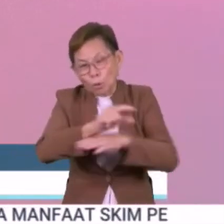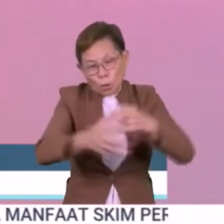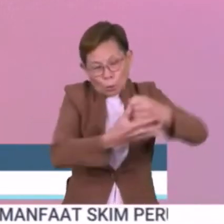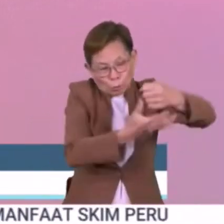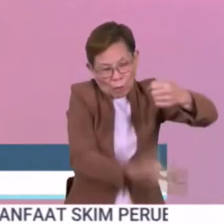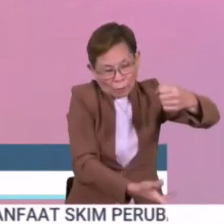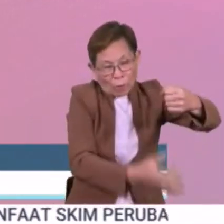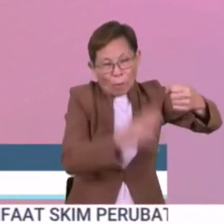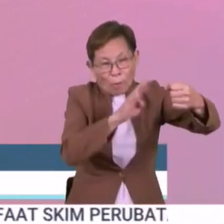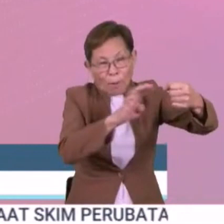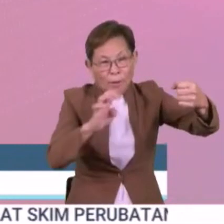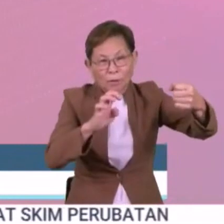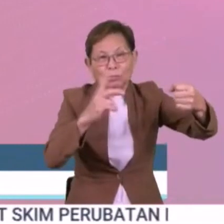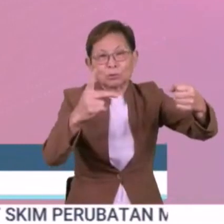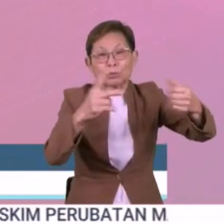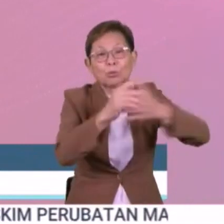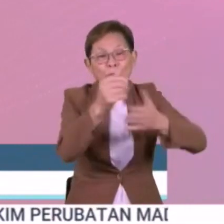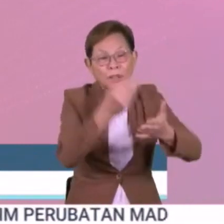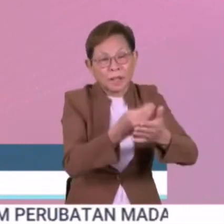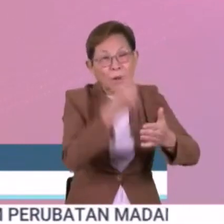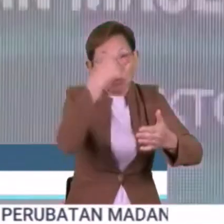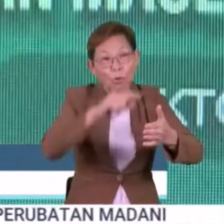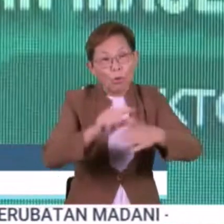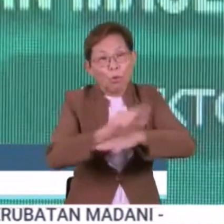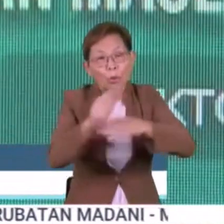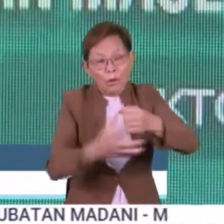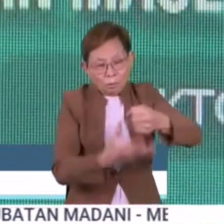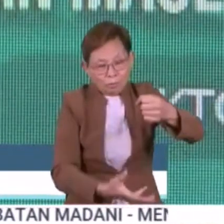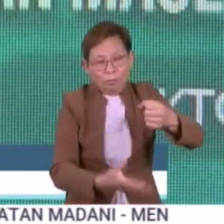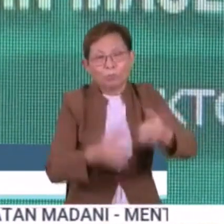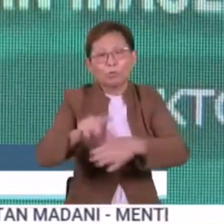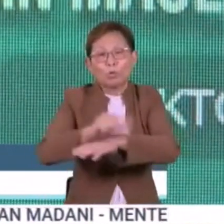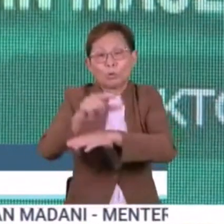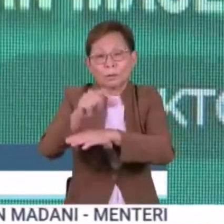fidyah sebanyak RM400,000.